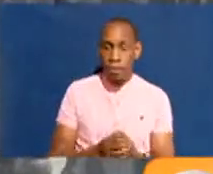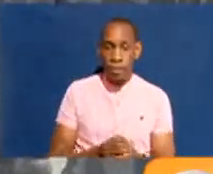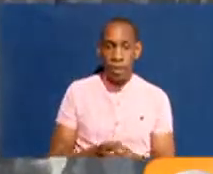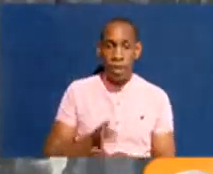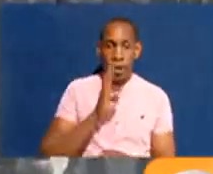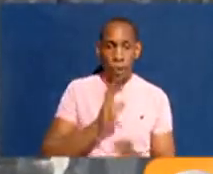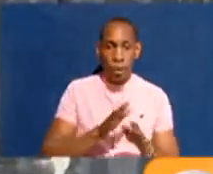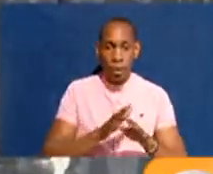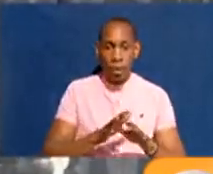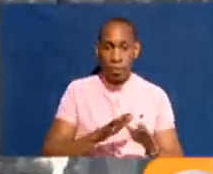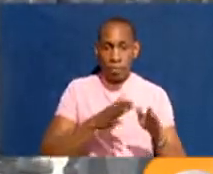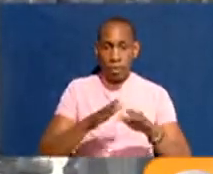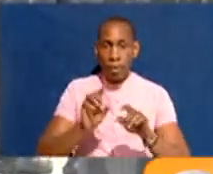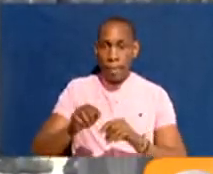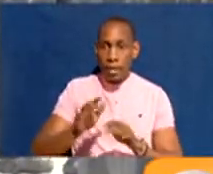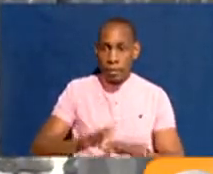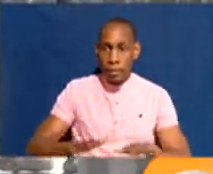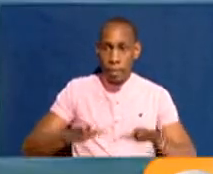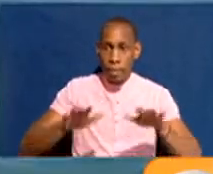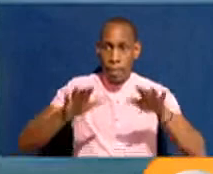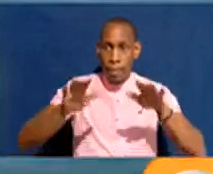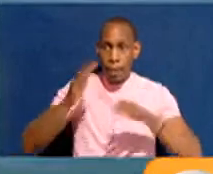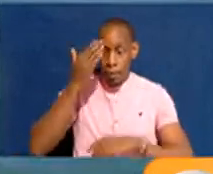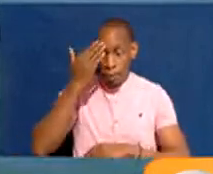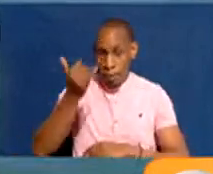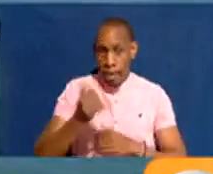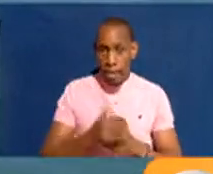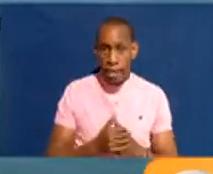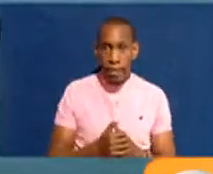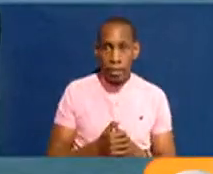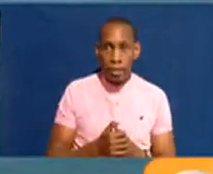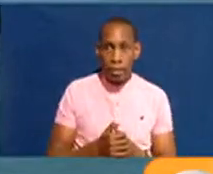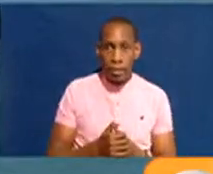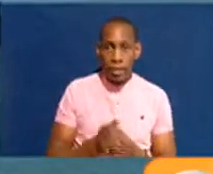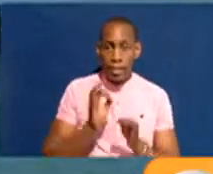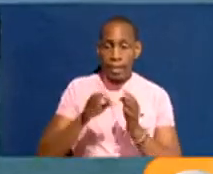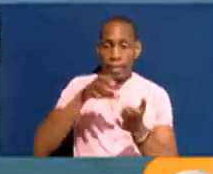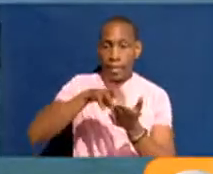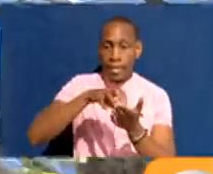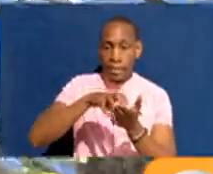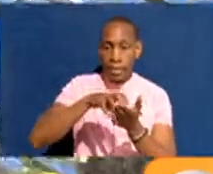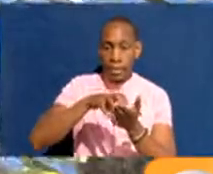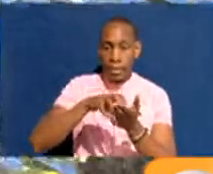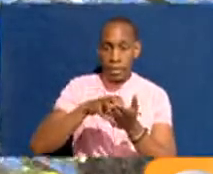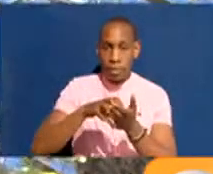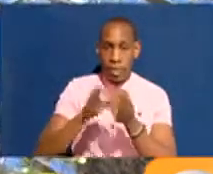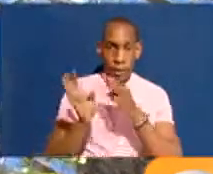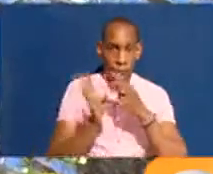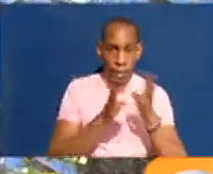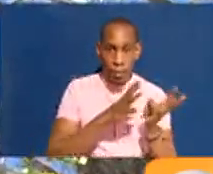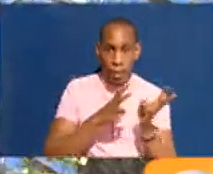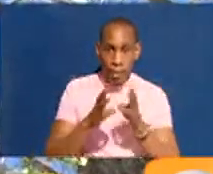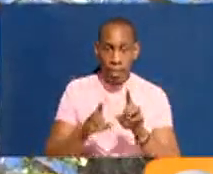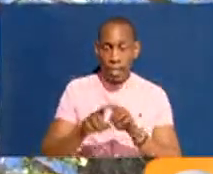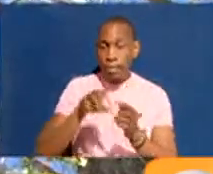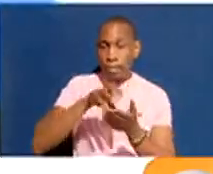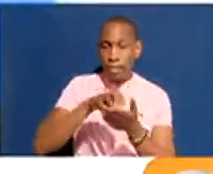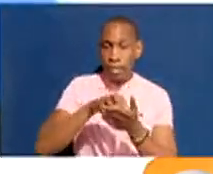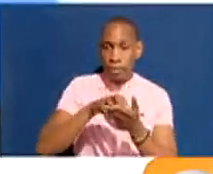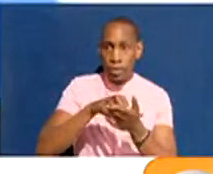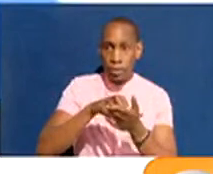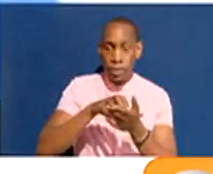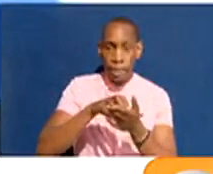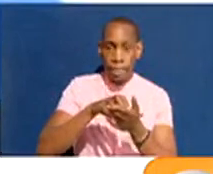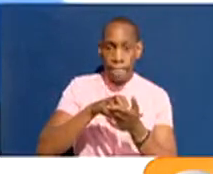Bahari lazima iweze kuongezeka kwa sababu ikiwa hali ya hewa na hali